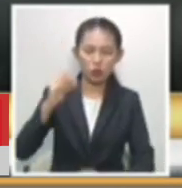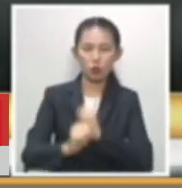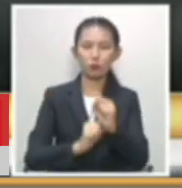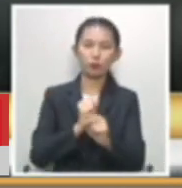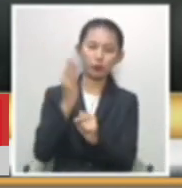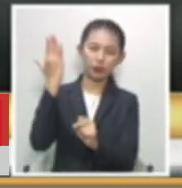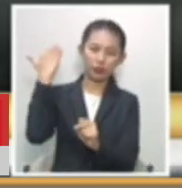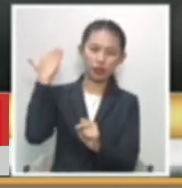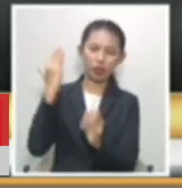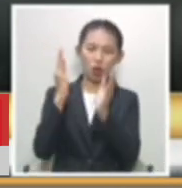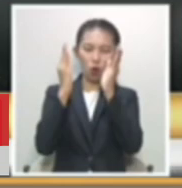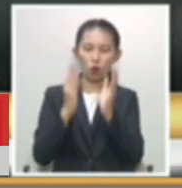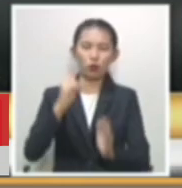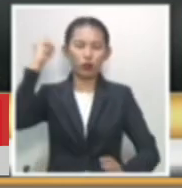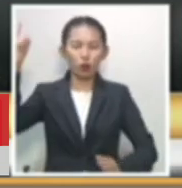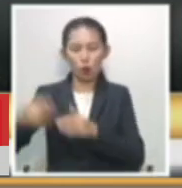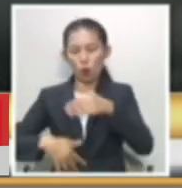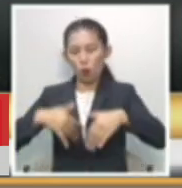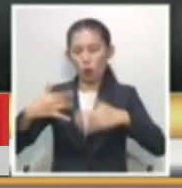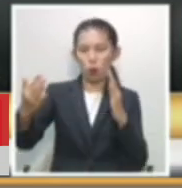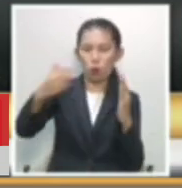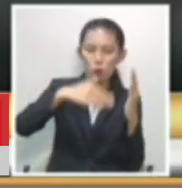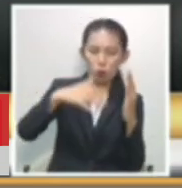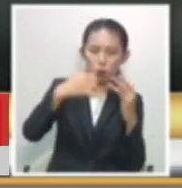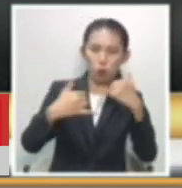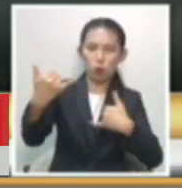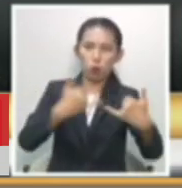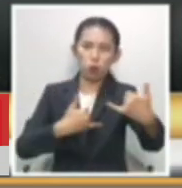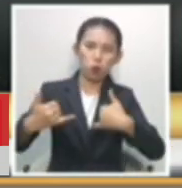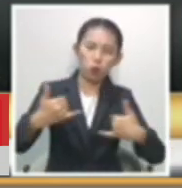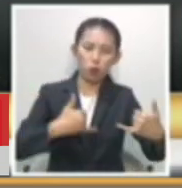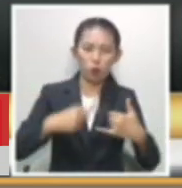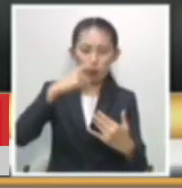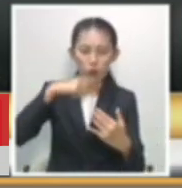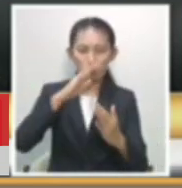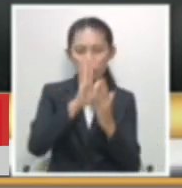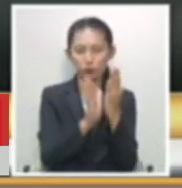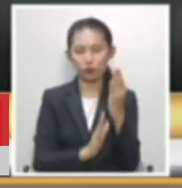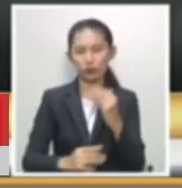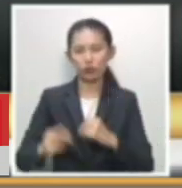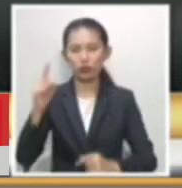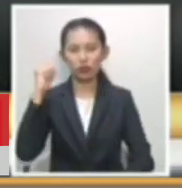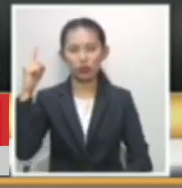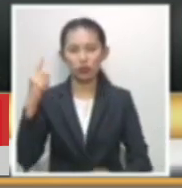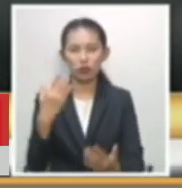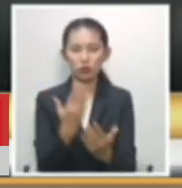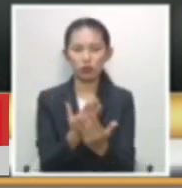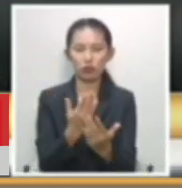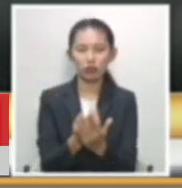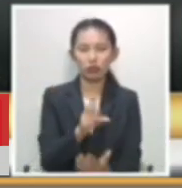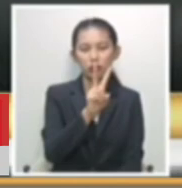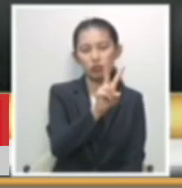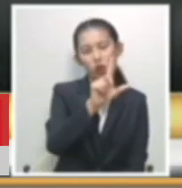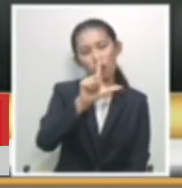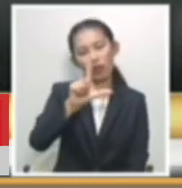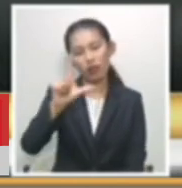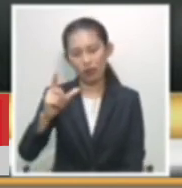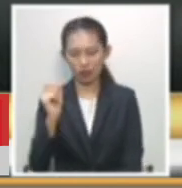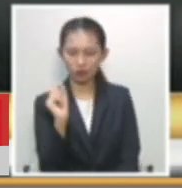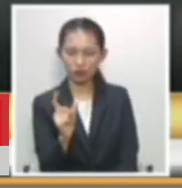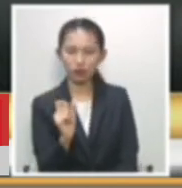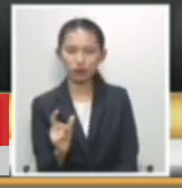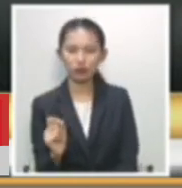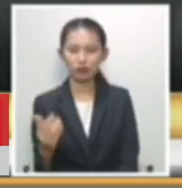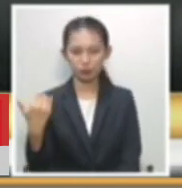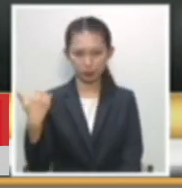นักท่องเที่ยวไหลเข้าประเทศกว่า38ล้านคนทำเงินได้กว่า2ล้านล้านบาท